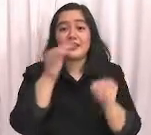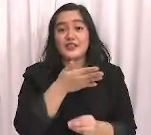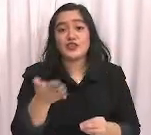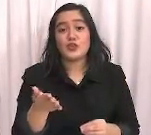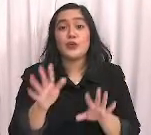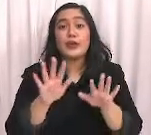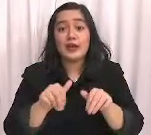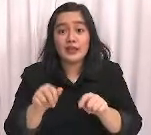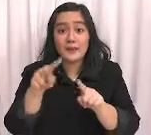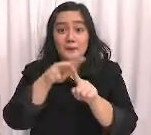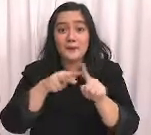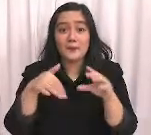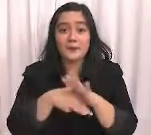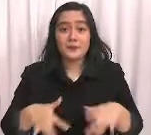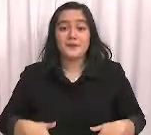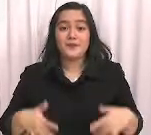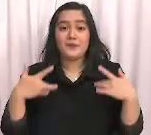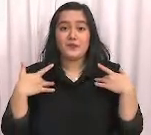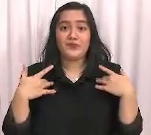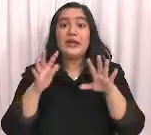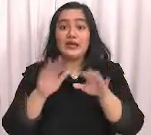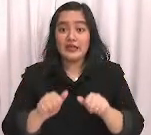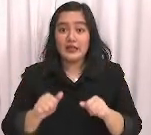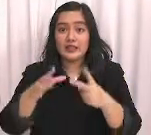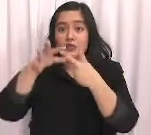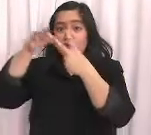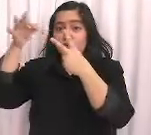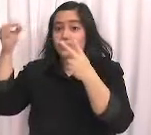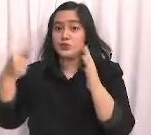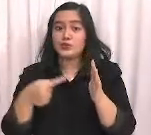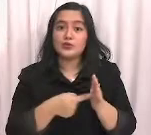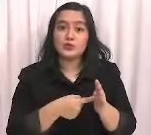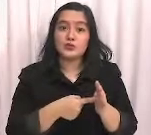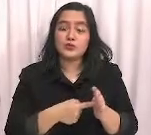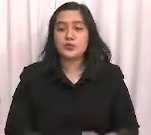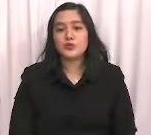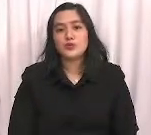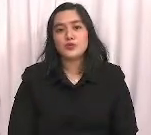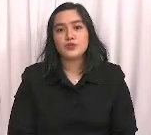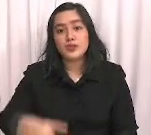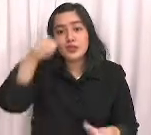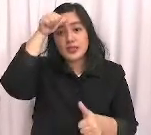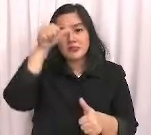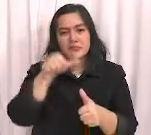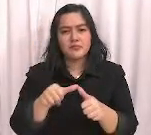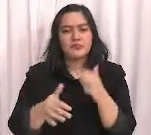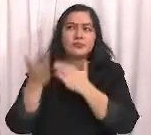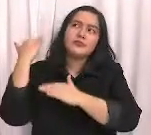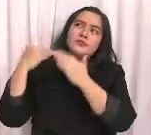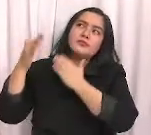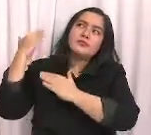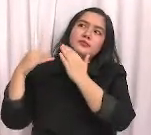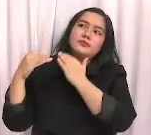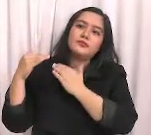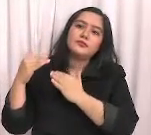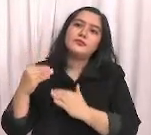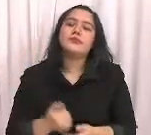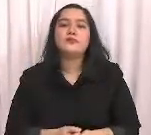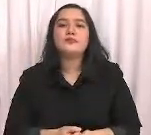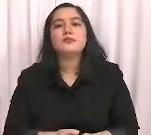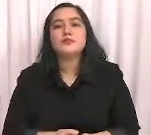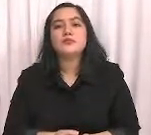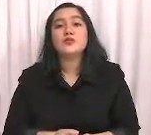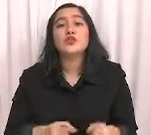pwede ito, pwede piliin, kapatid. Kasi nga, sabi ko nga, kung naalala niyo yung mga nakaraan, kapatid, yung maging